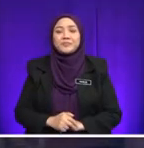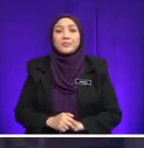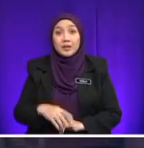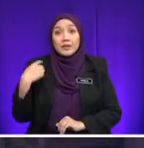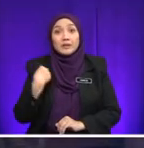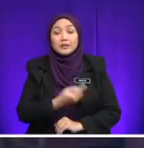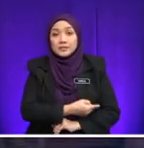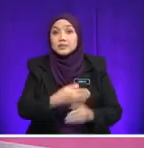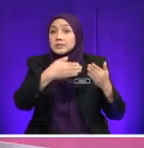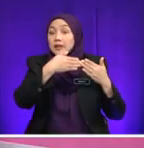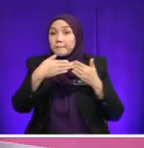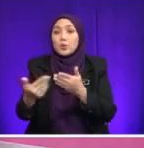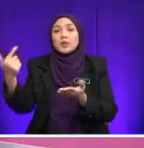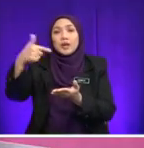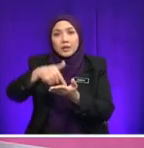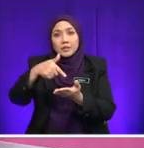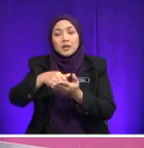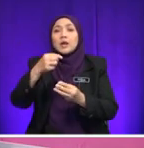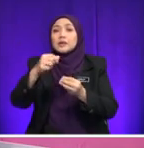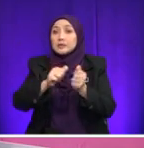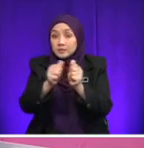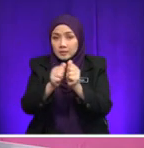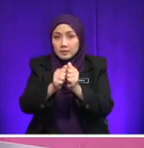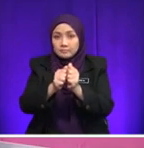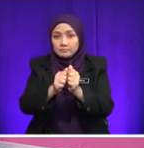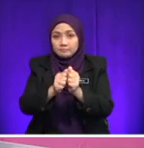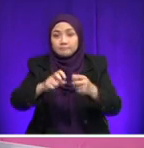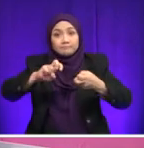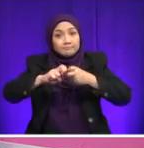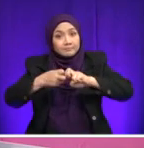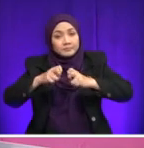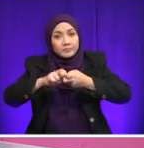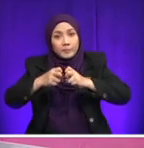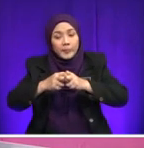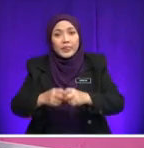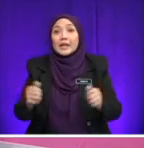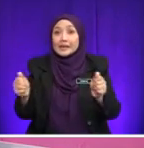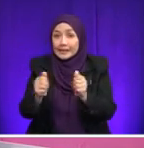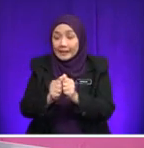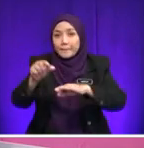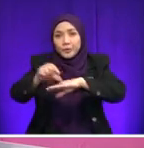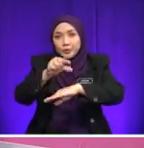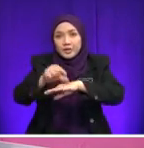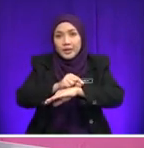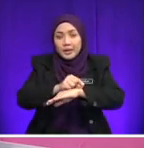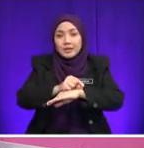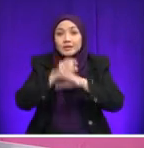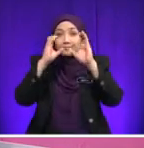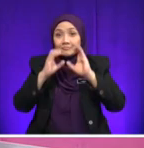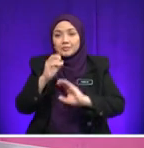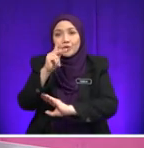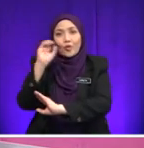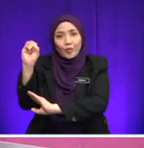pada hari ini dengan penyelesaian masalah melibatkan betul cosinus jadi masalah yang